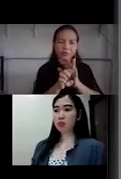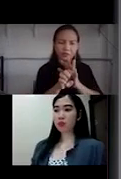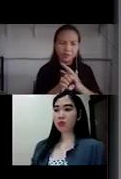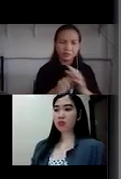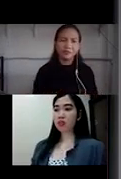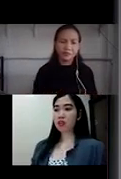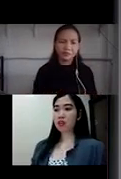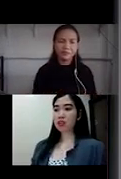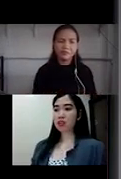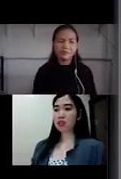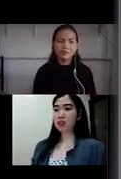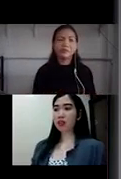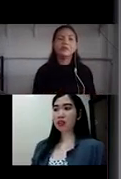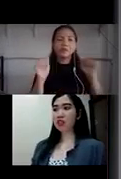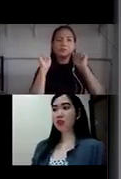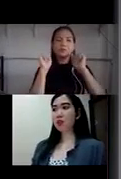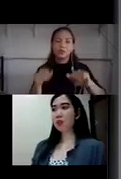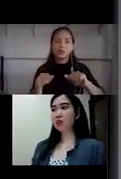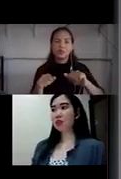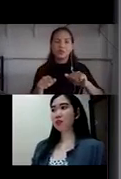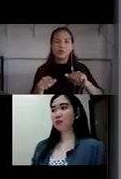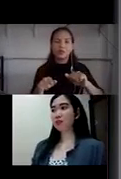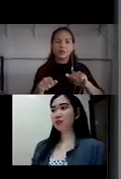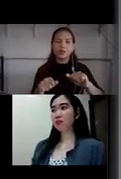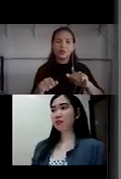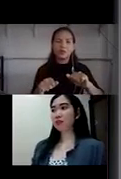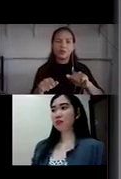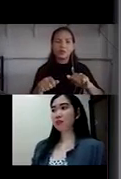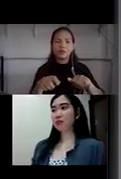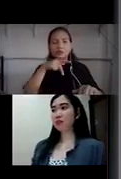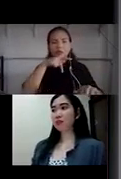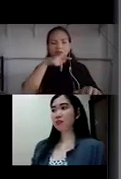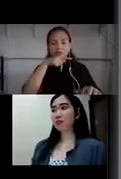Tapos, pwede mo na siyang i-confidential mode